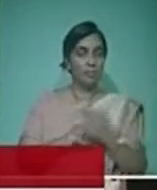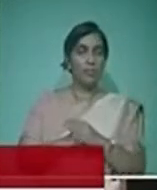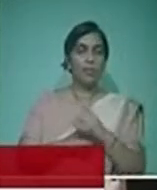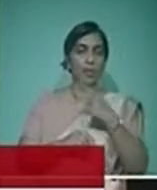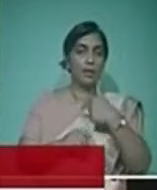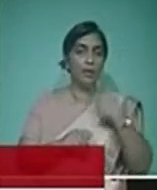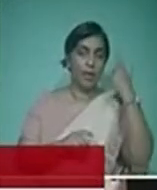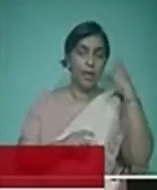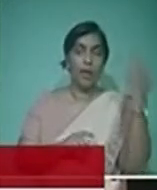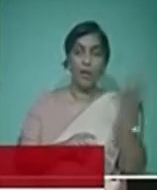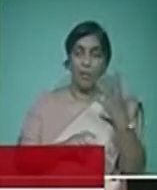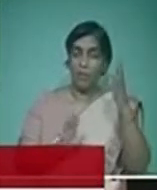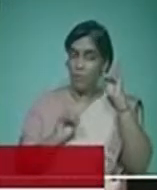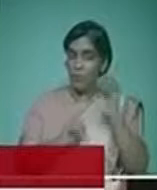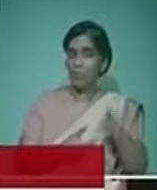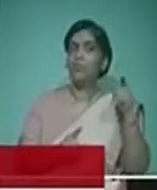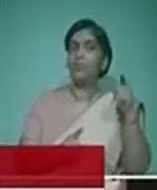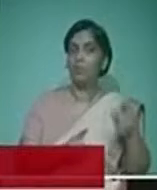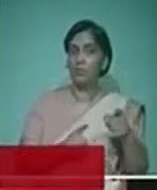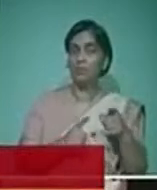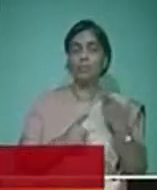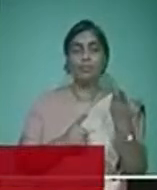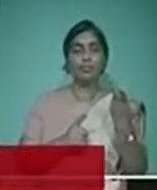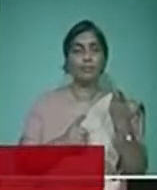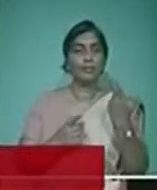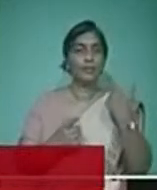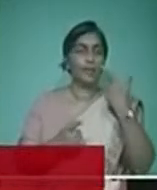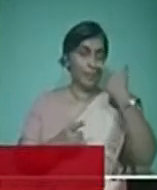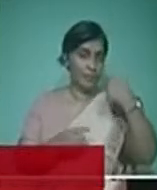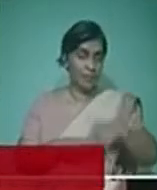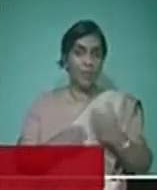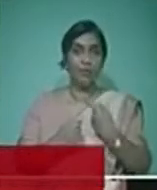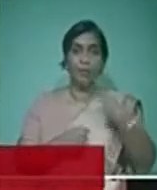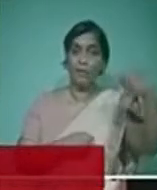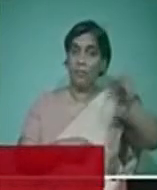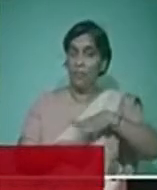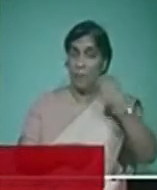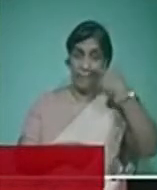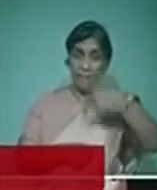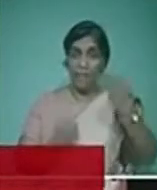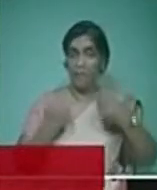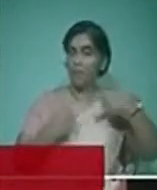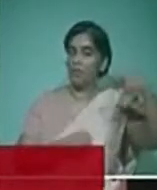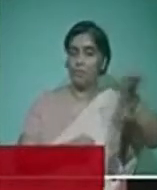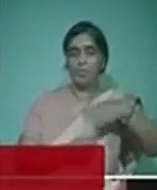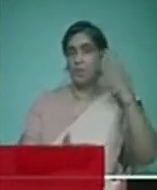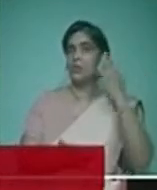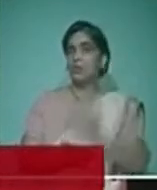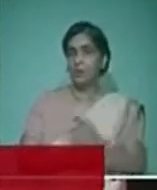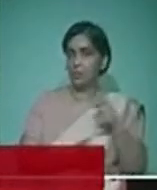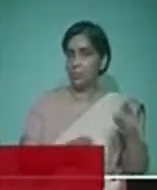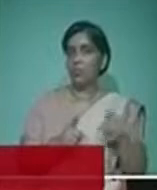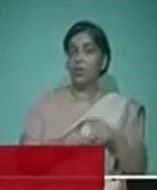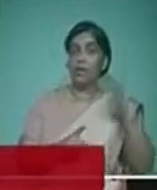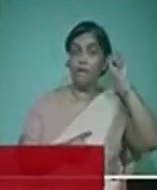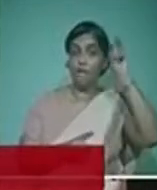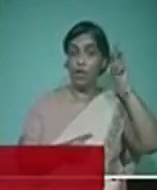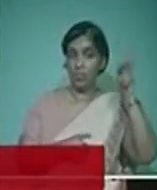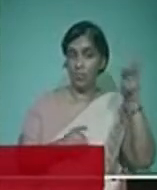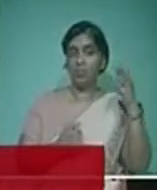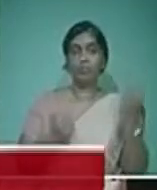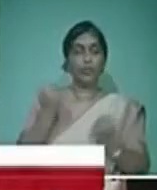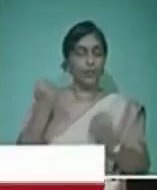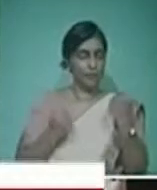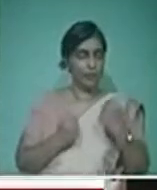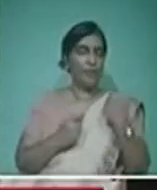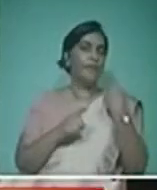ඉන්ධන පාදක කොටගෙන ධාවනය කරන වාහන මිලදී ගැනීම අත්හිටුවන. මේ ප්‍රතිපත්ති අනුව විදුලිය මගින් ක්‍රියාත්ම කරන